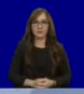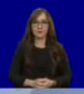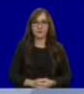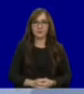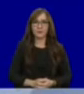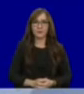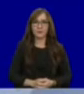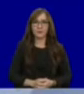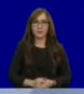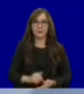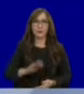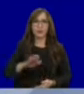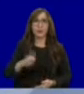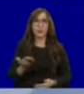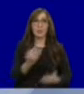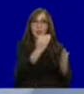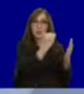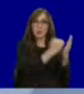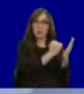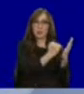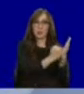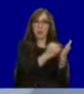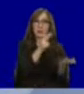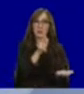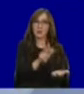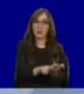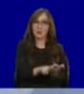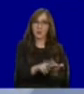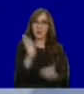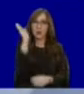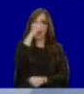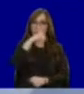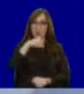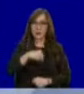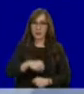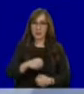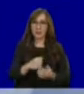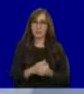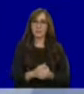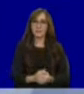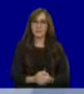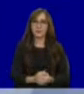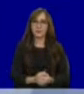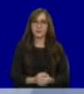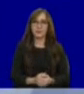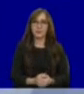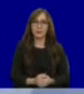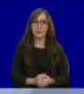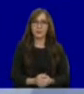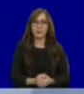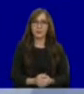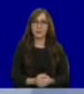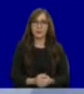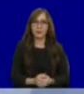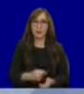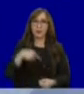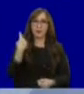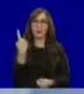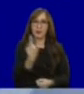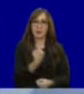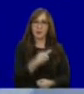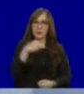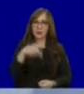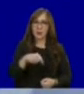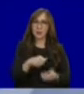Jadi apa kebijakan yang kita keluarkan pada hari ini? Esensi daripada kebijakan adalah karena kita sedang